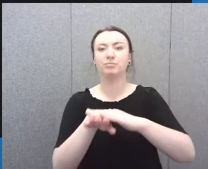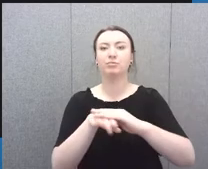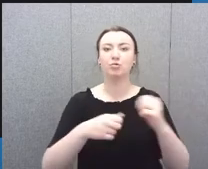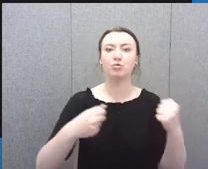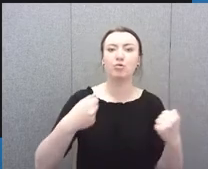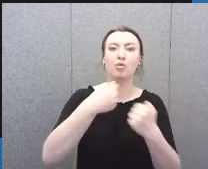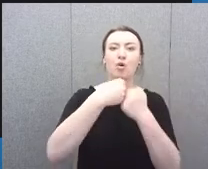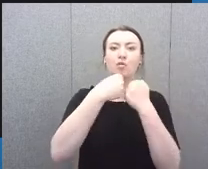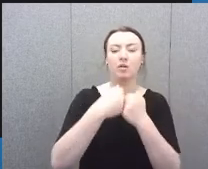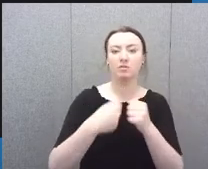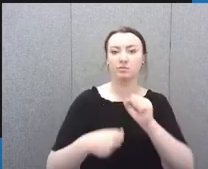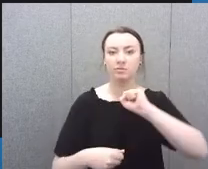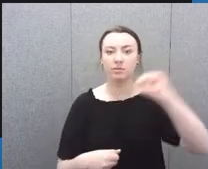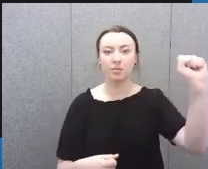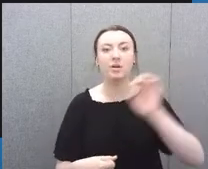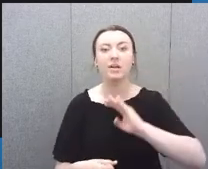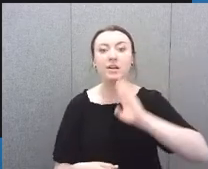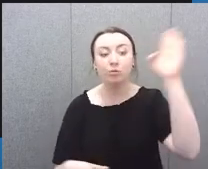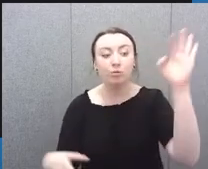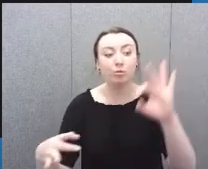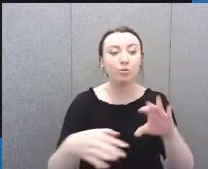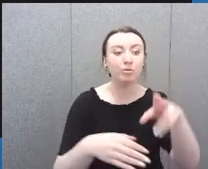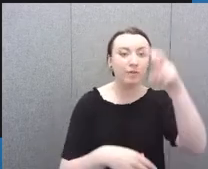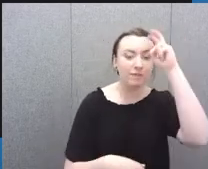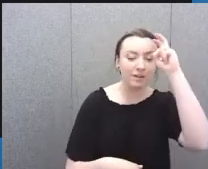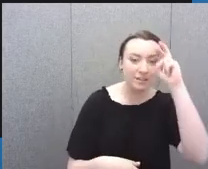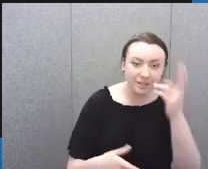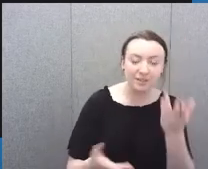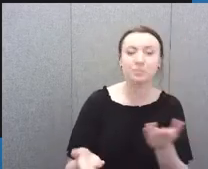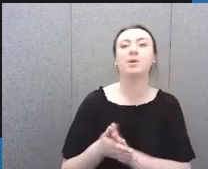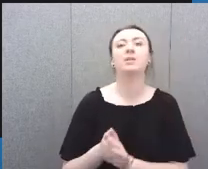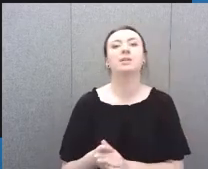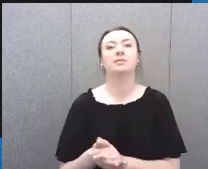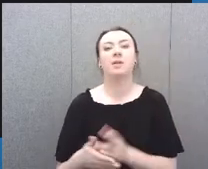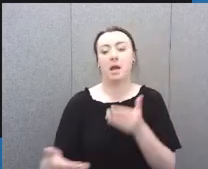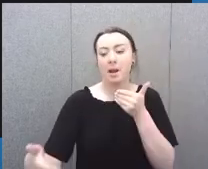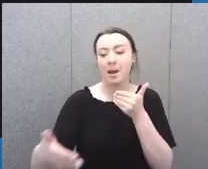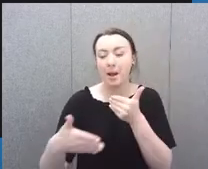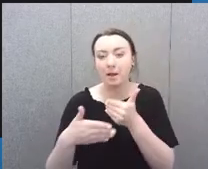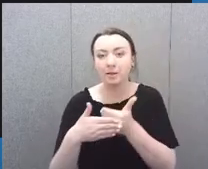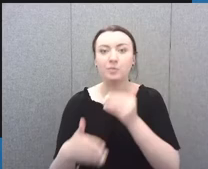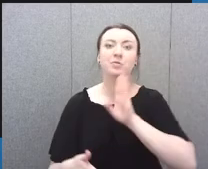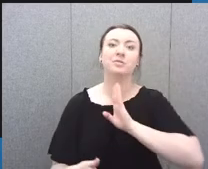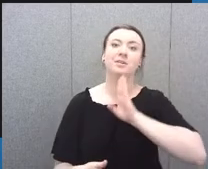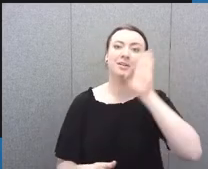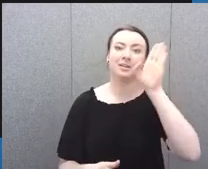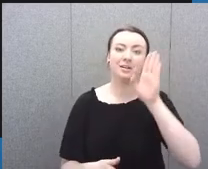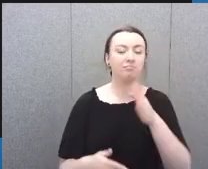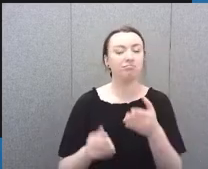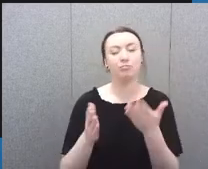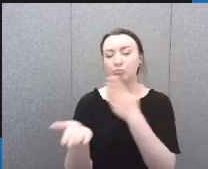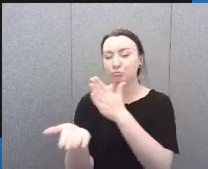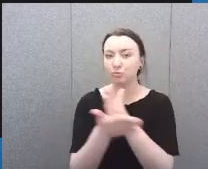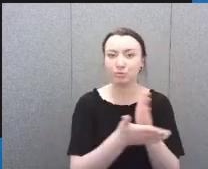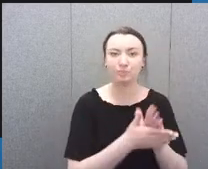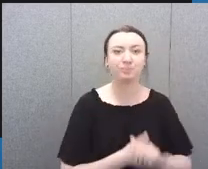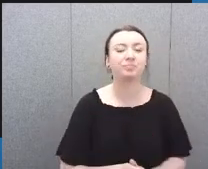примеров женского вклада в развитие демократии и в странах Восточного партнерства,